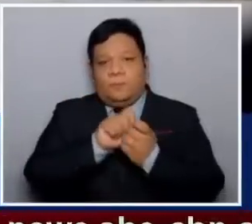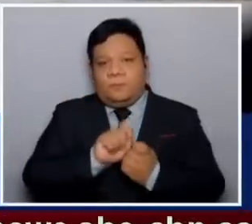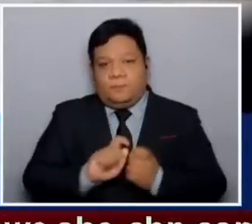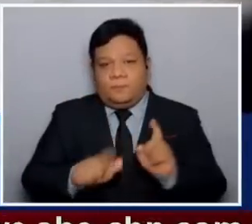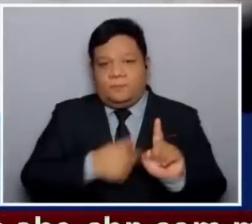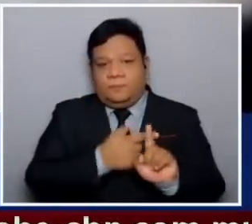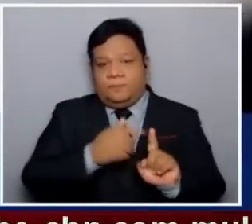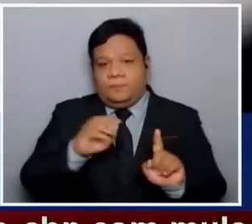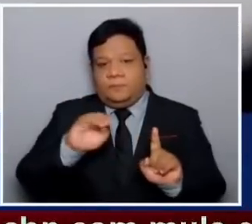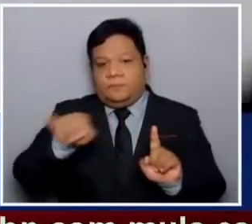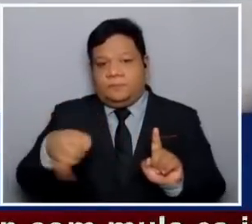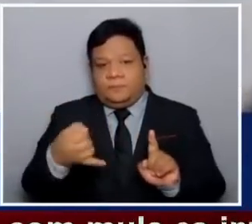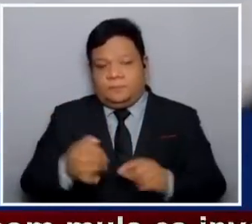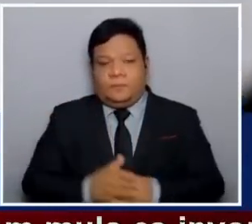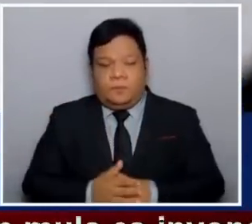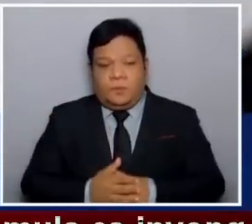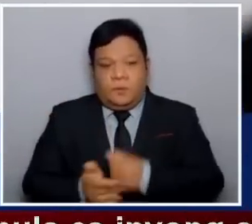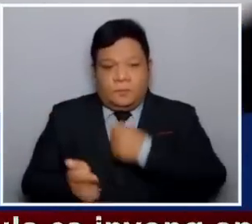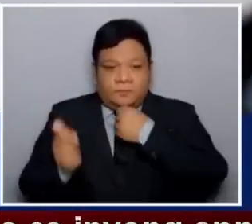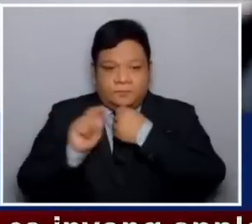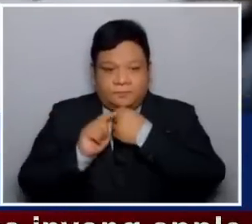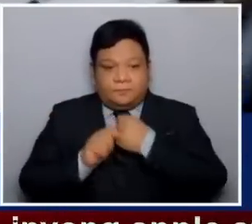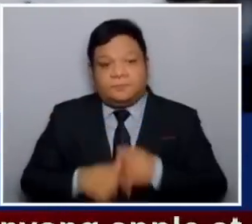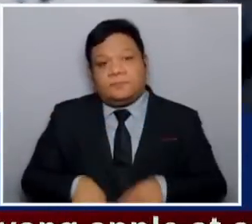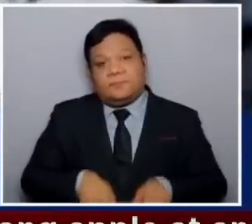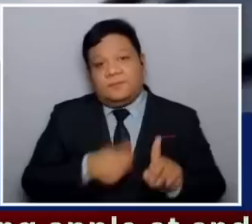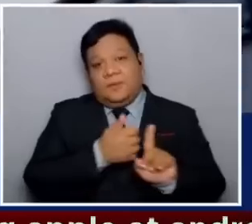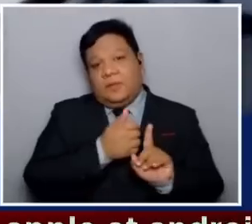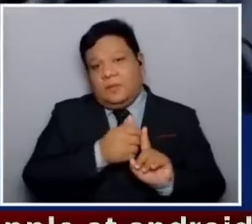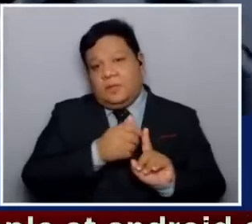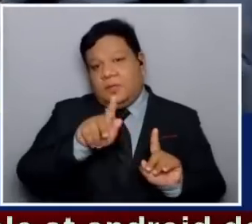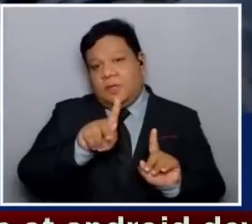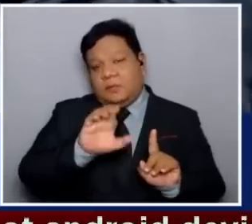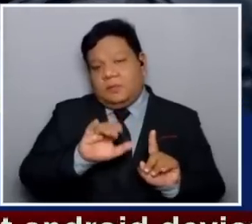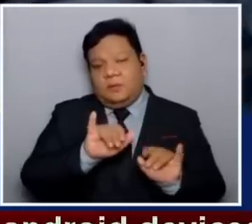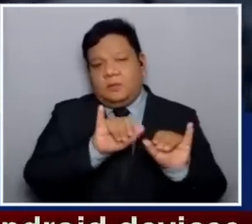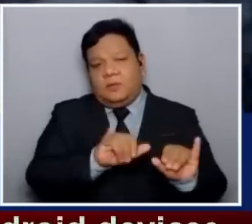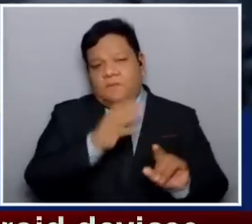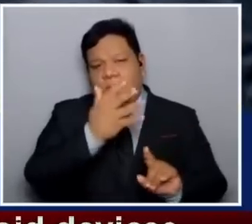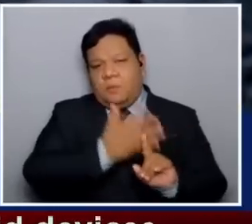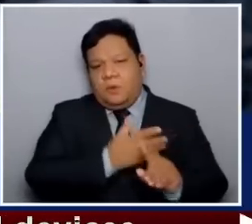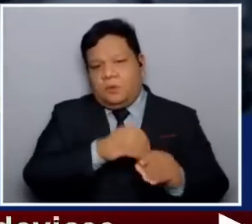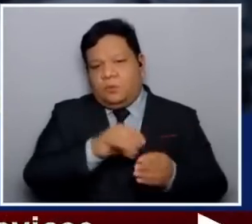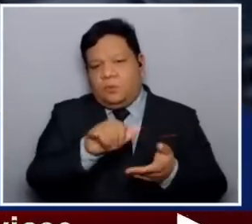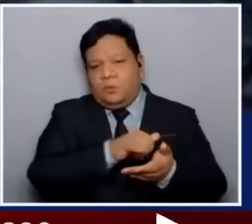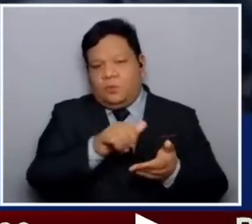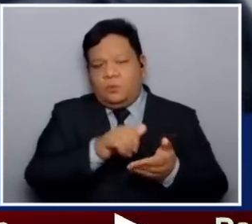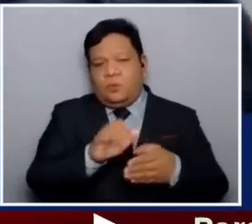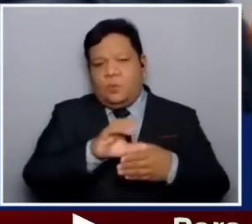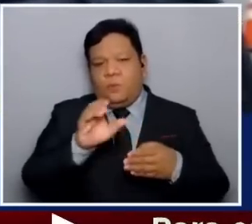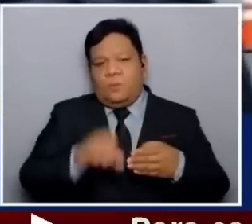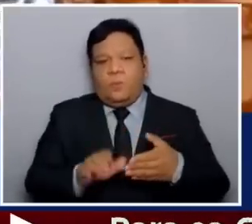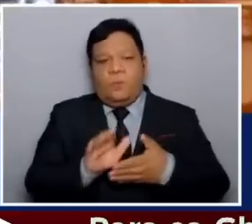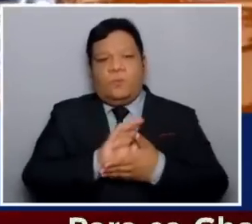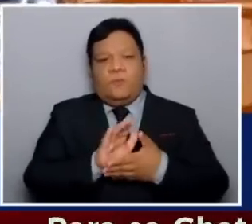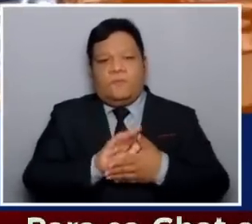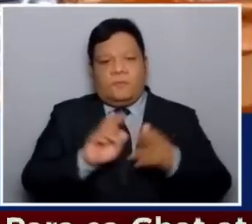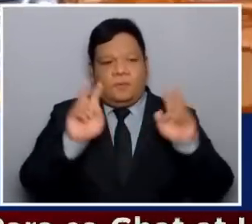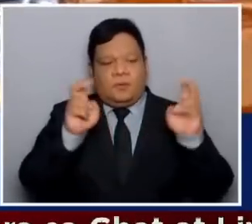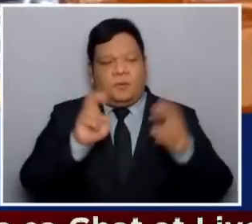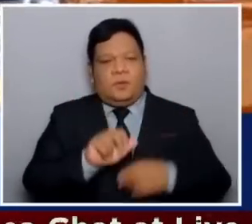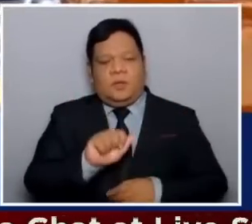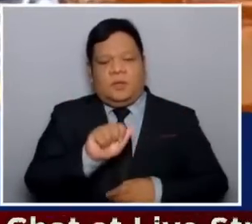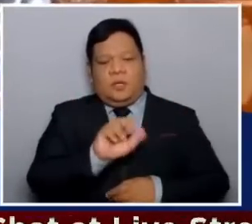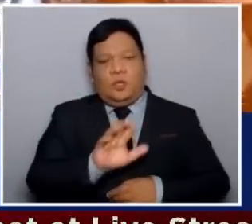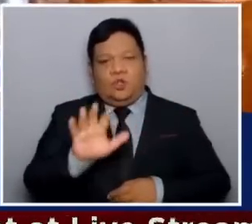Limang buwan na malagi sa New York City si Casey Concepcion para tapusin ang Hollywood movie na Asian Persuasion. Target